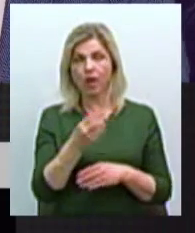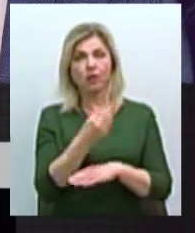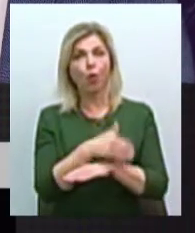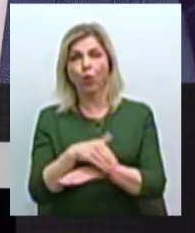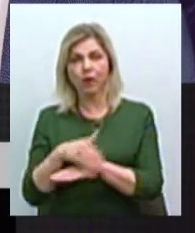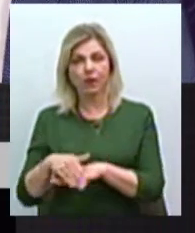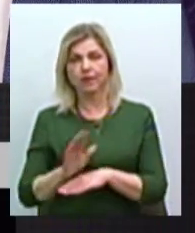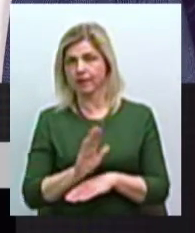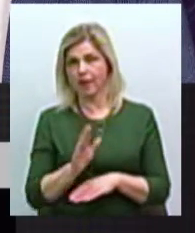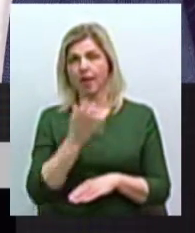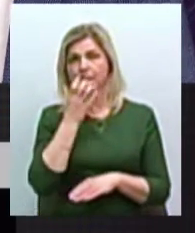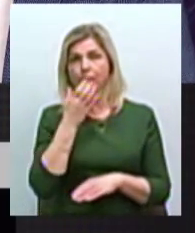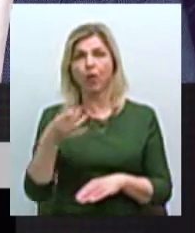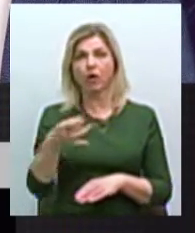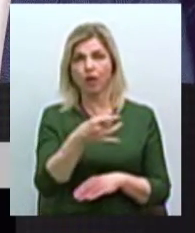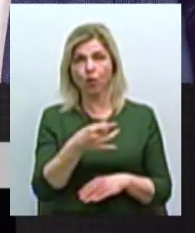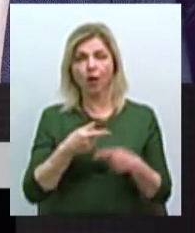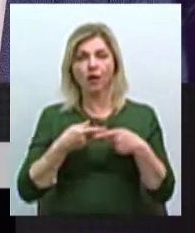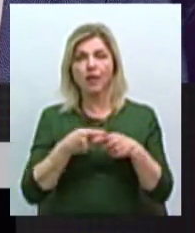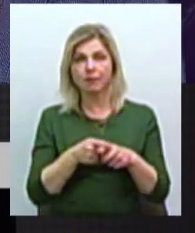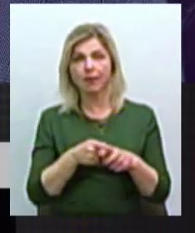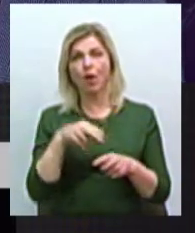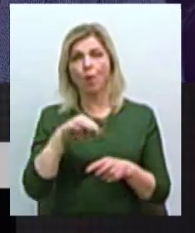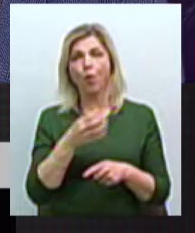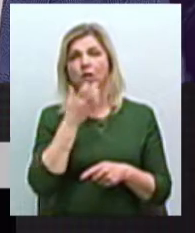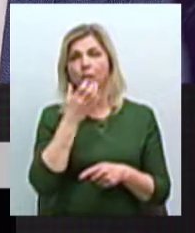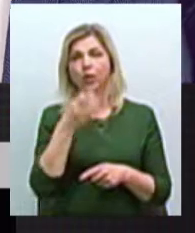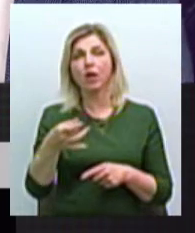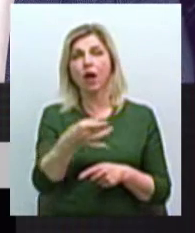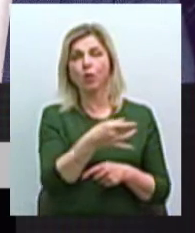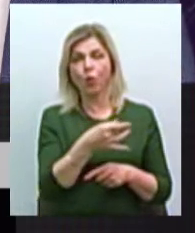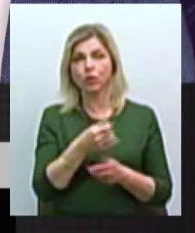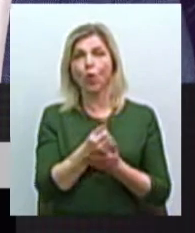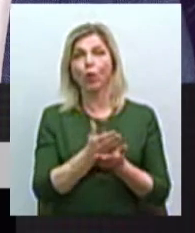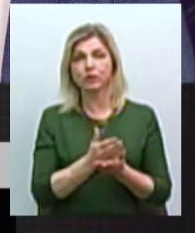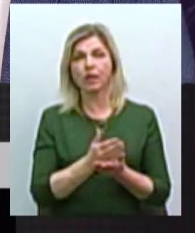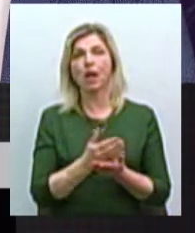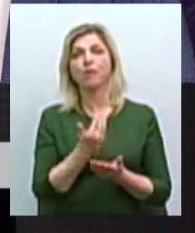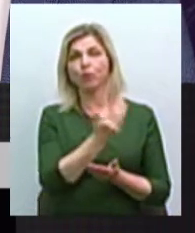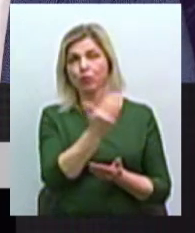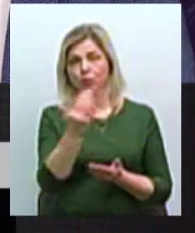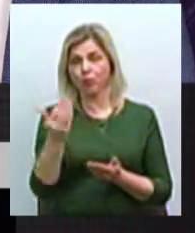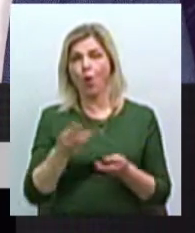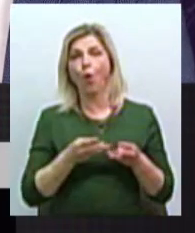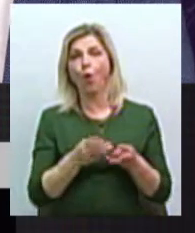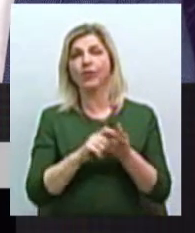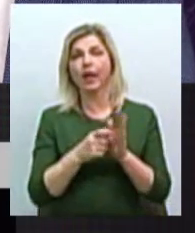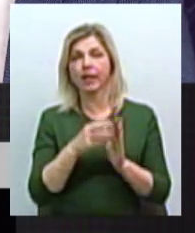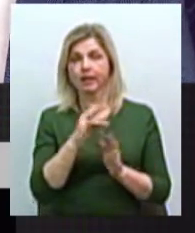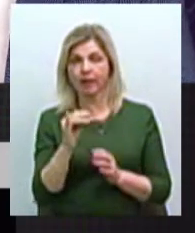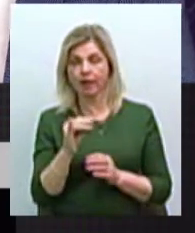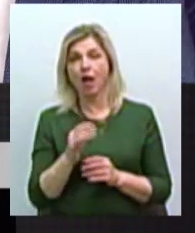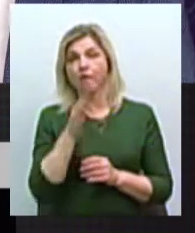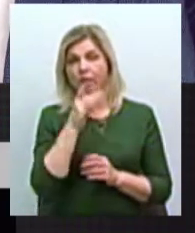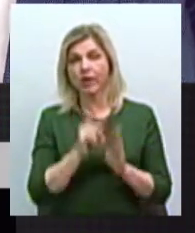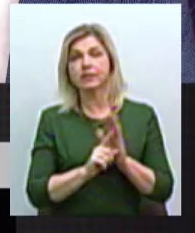Відповідно до теплових районів. Наше місто розбито відповідно до теплових районів. Угу. Теплові райони обслуговують районні котельні. Тому під час запуска тих